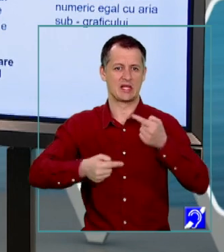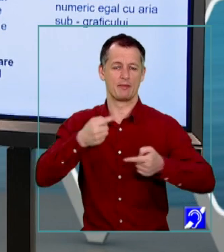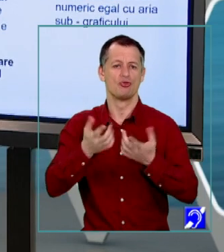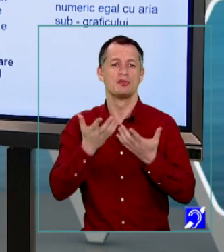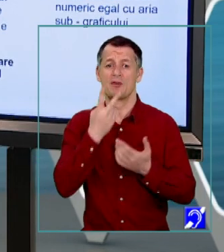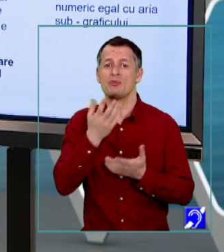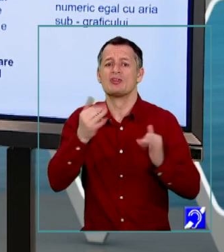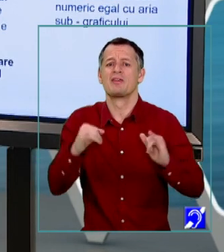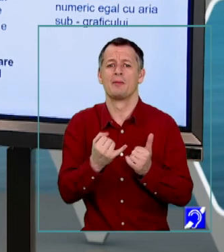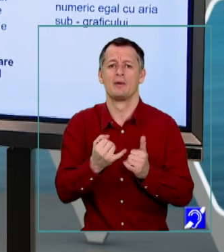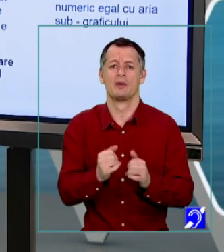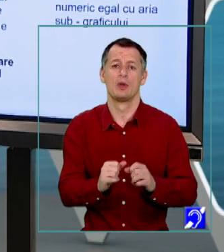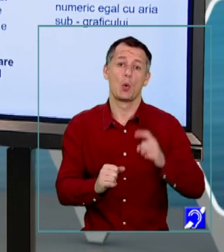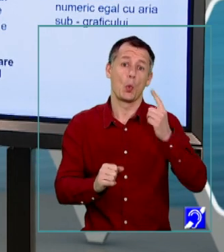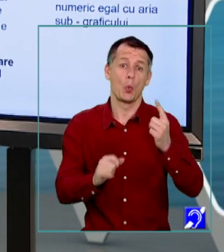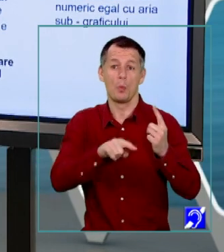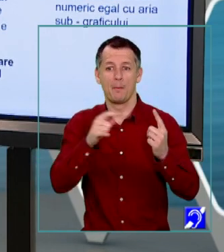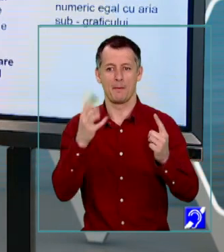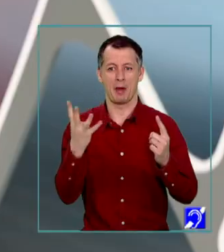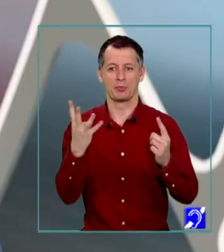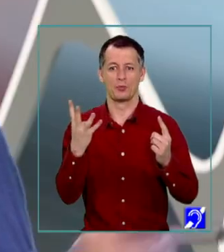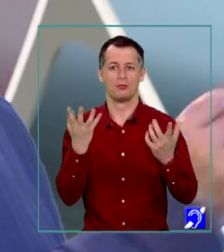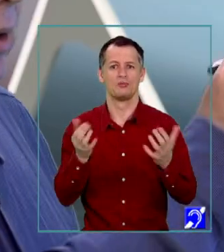întâmplă în procesul 1-4.